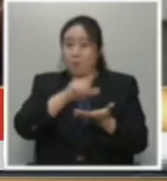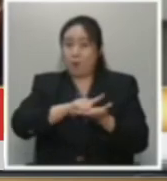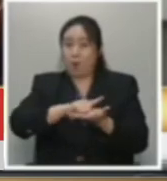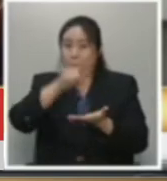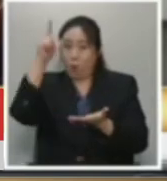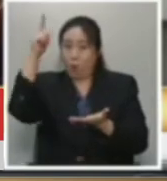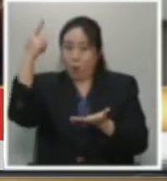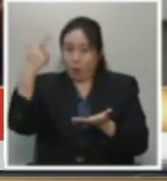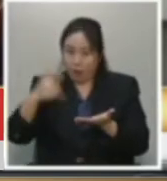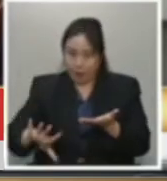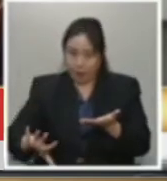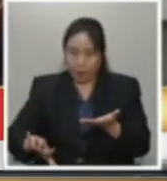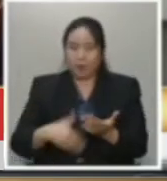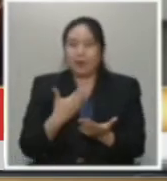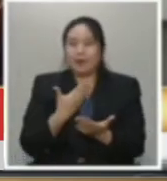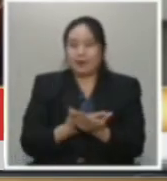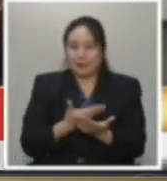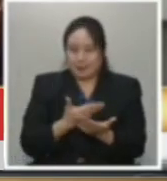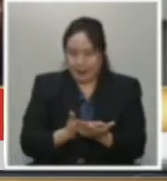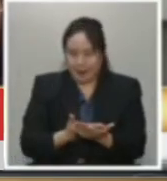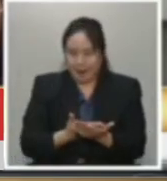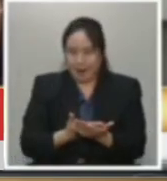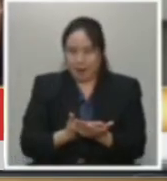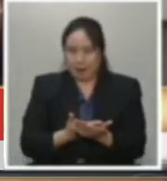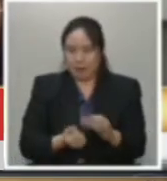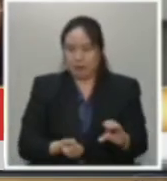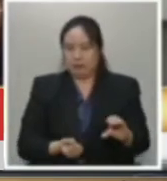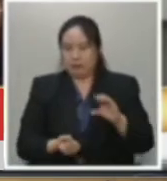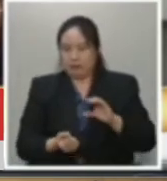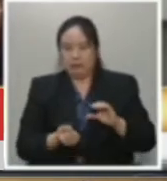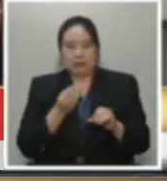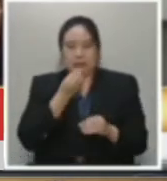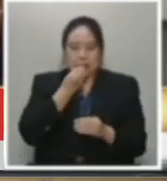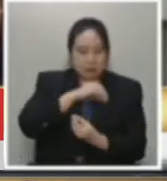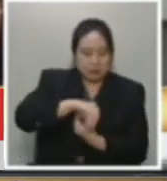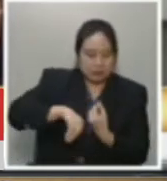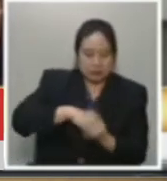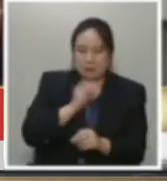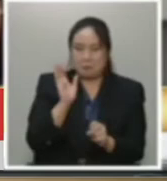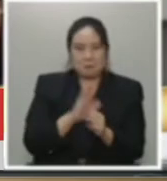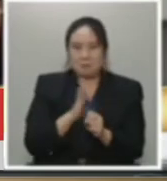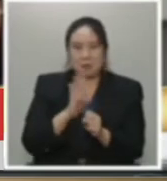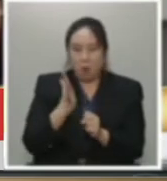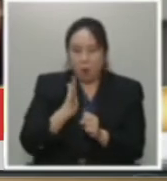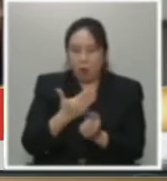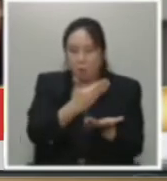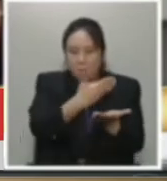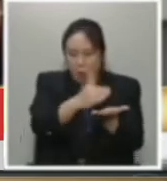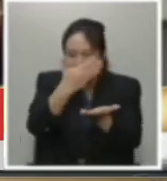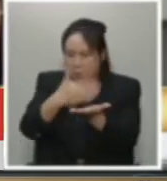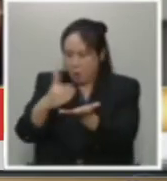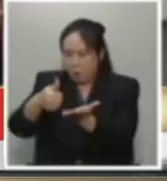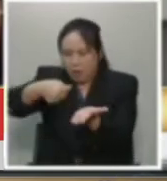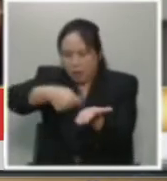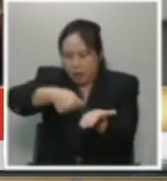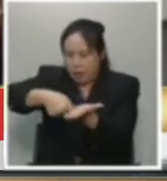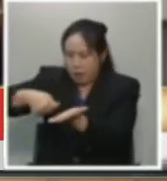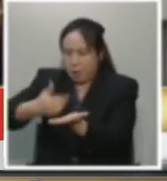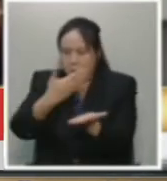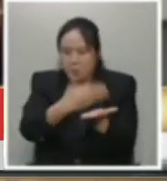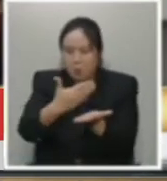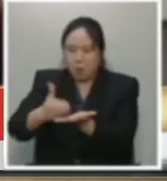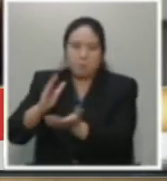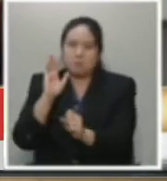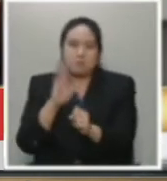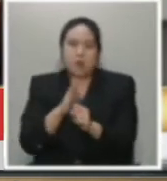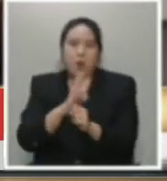มีเงินเกษียณราชการไม่พอใช้และไม่พอใจนี่ตรงนี้นั้นท่านได้